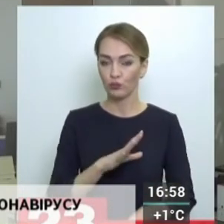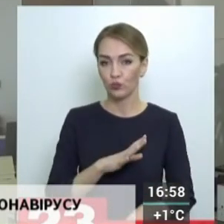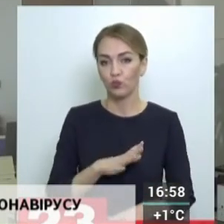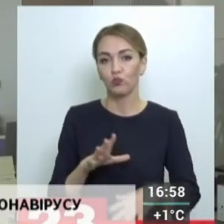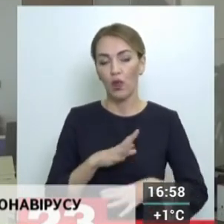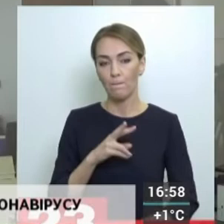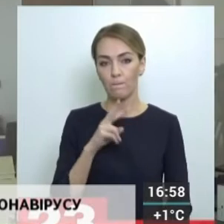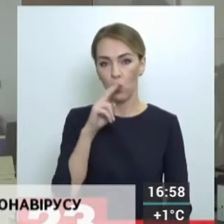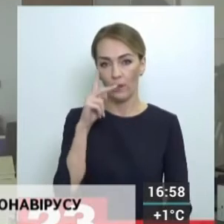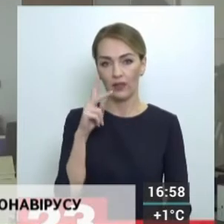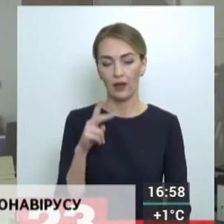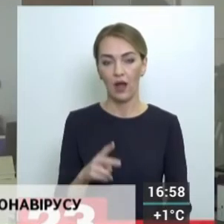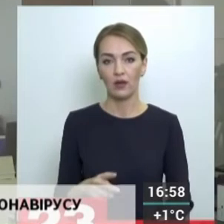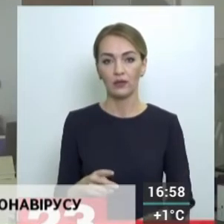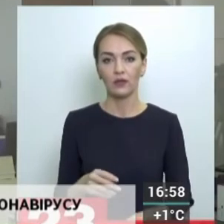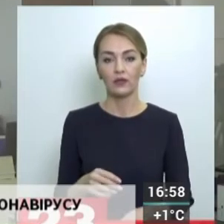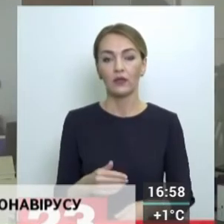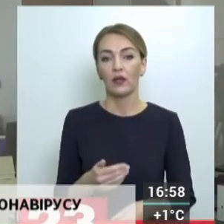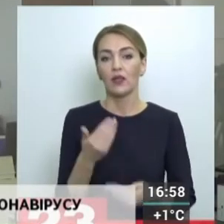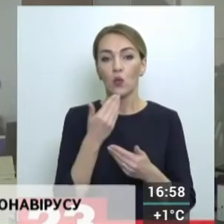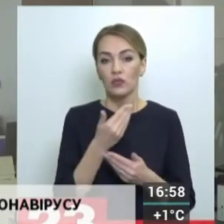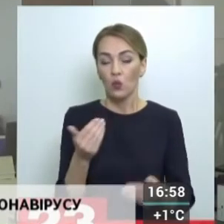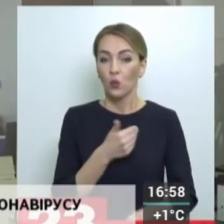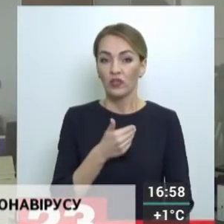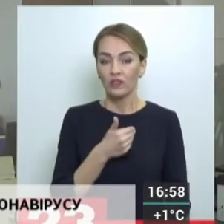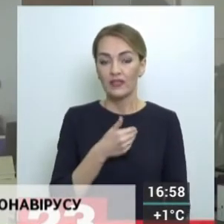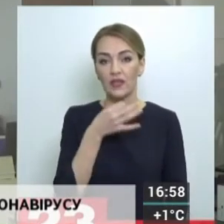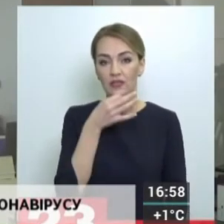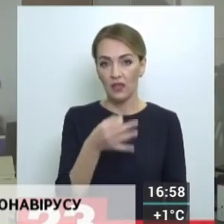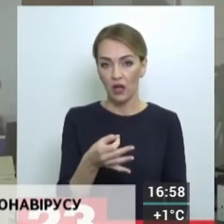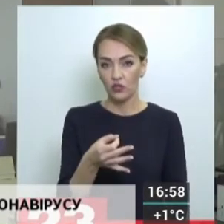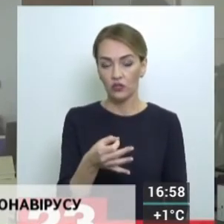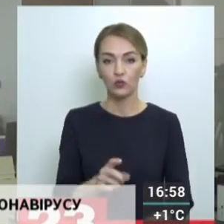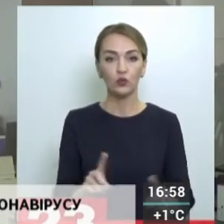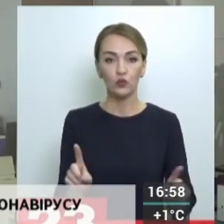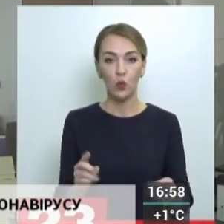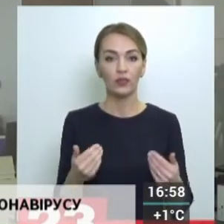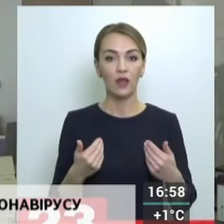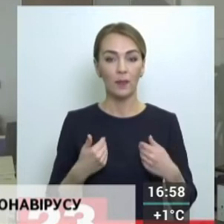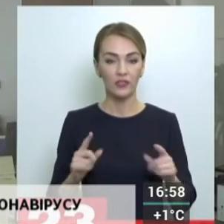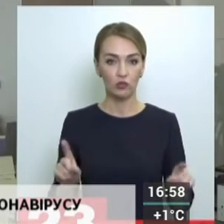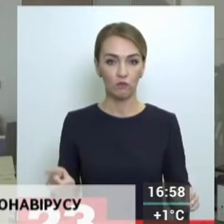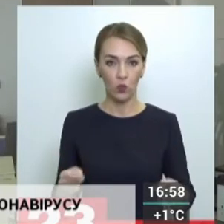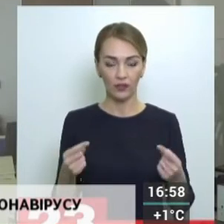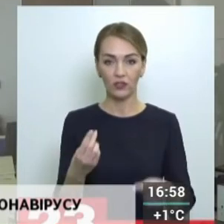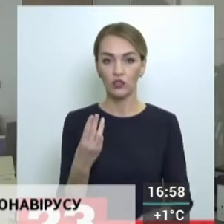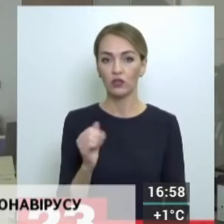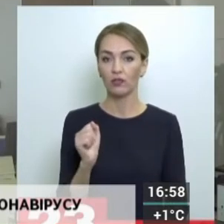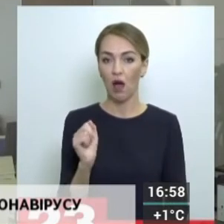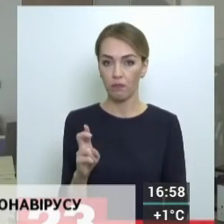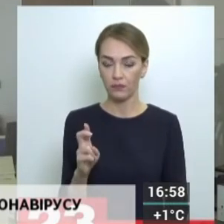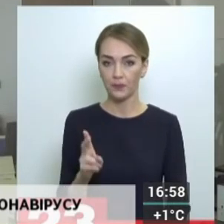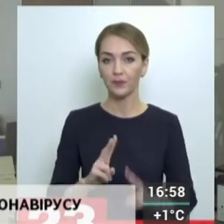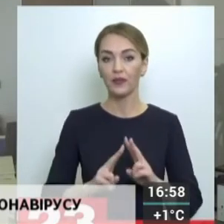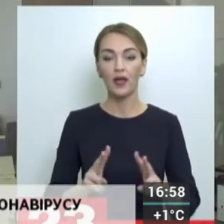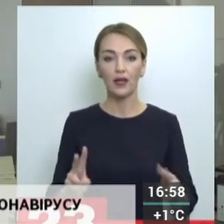помилка. Наостанок хотів би також зазначити, що нами створений штаб,